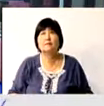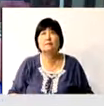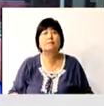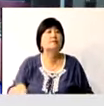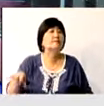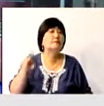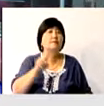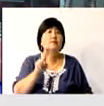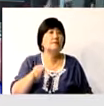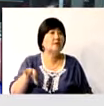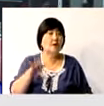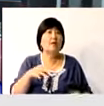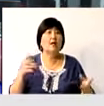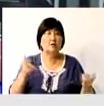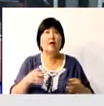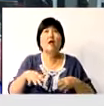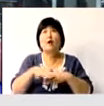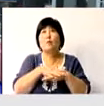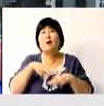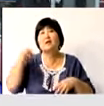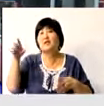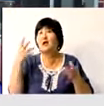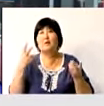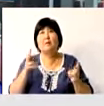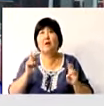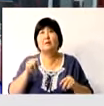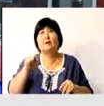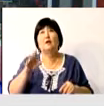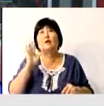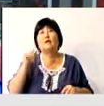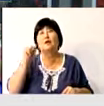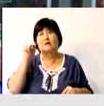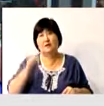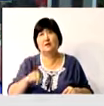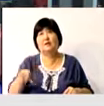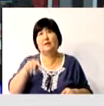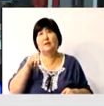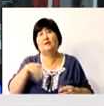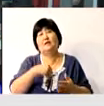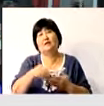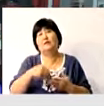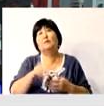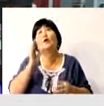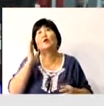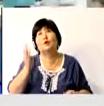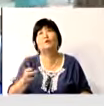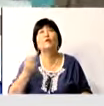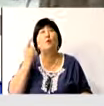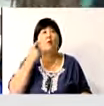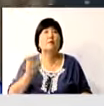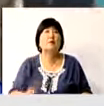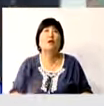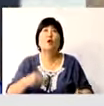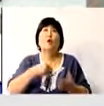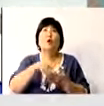бар. Базарға бармаймыз, құдай қаласа әлде келіп тұрамыз деп ойлаймыз.